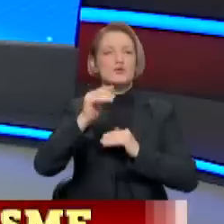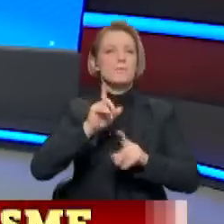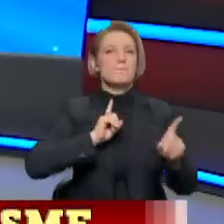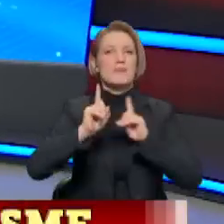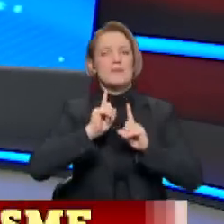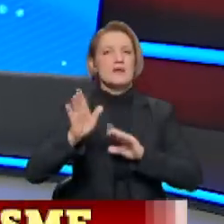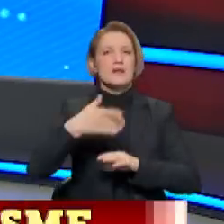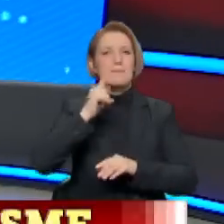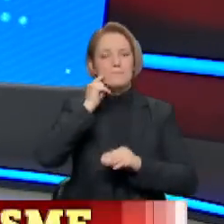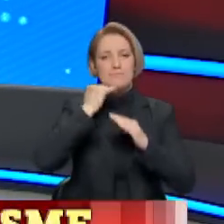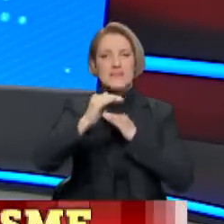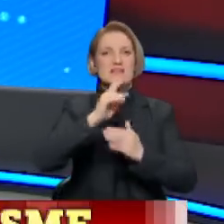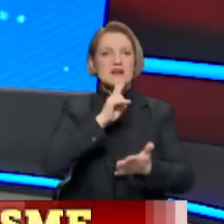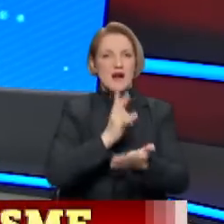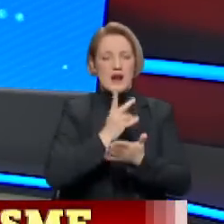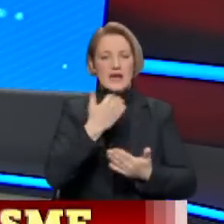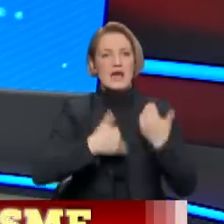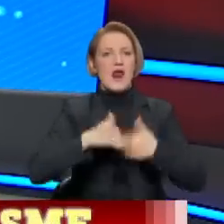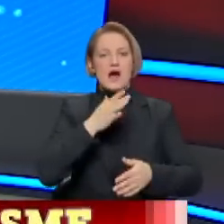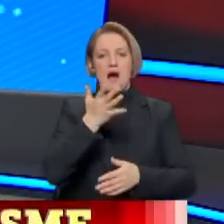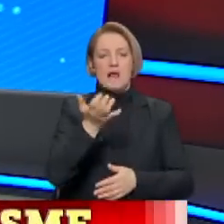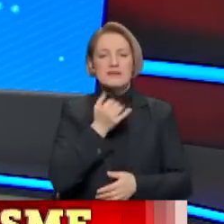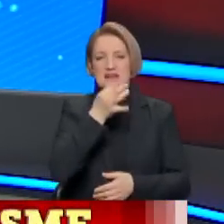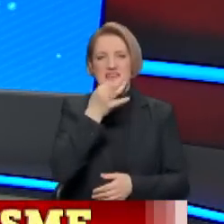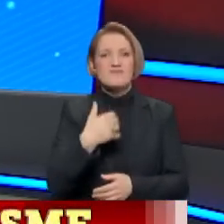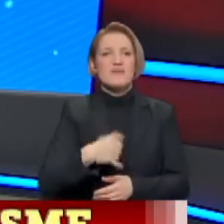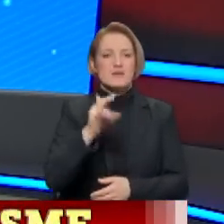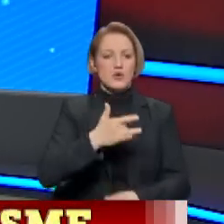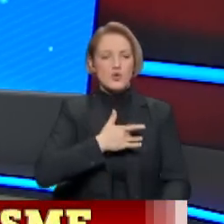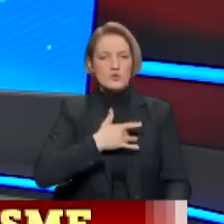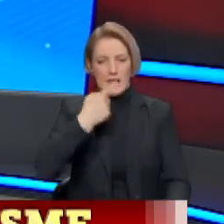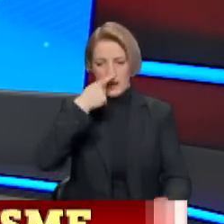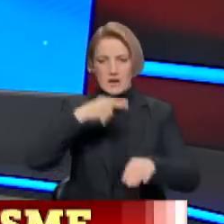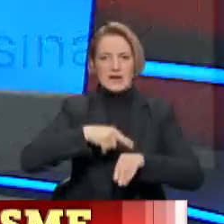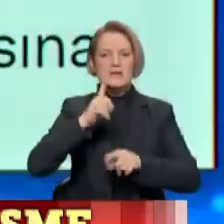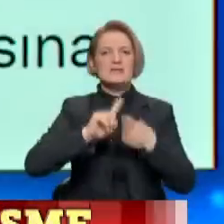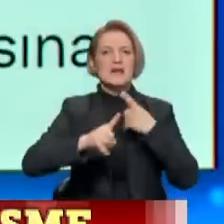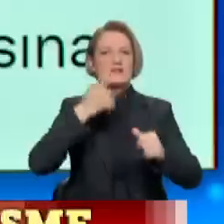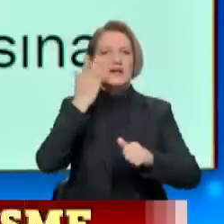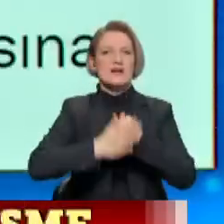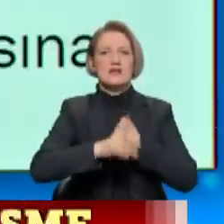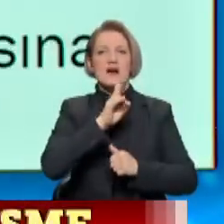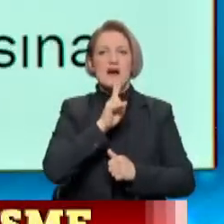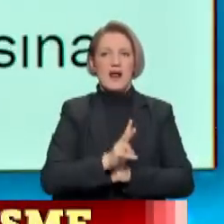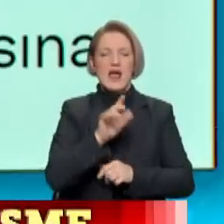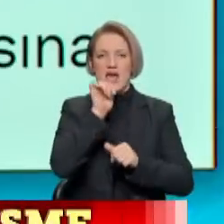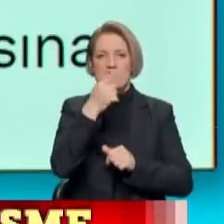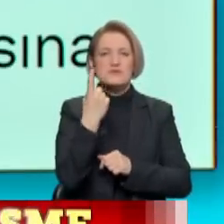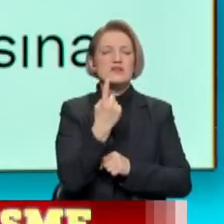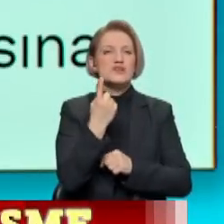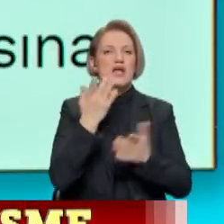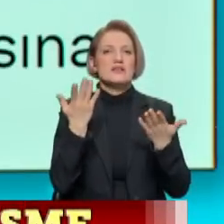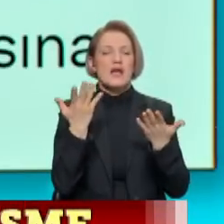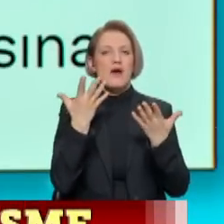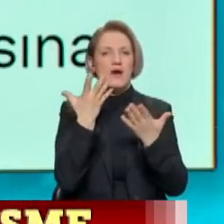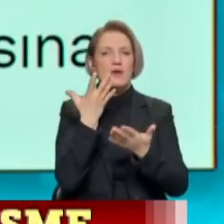döneceğine ve milli iradenin yara almasına izin verilmeyeceğine gönülden inanıyorum. Siyasi yasak kararının hiçbir şekilde